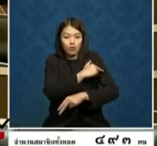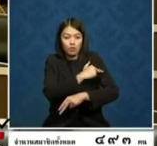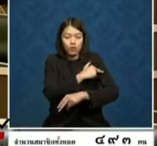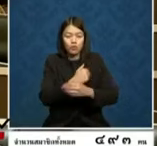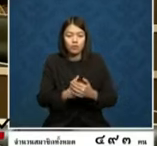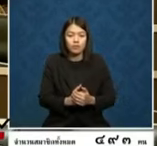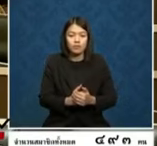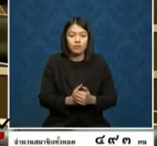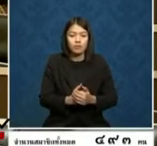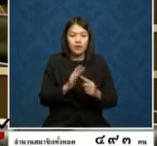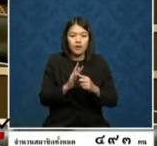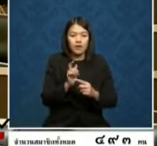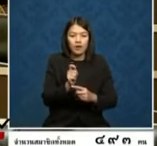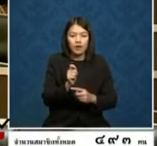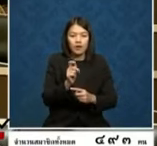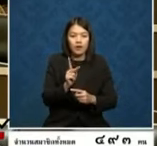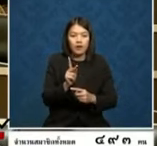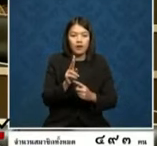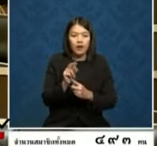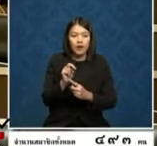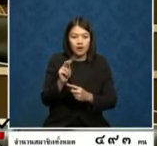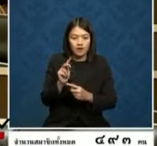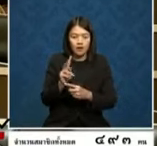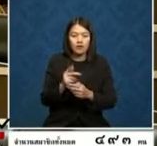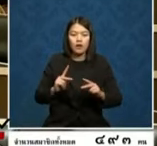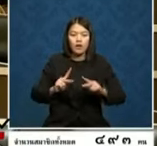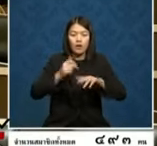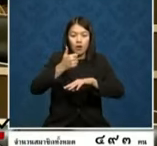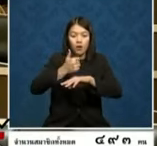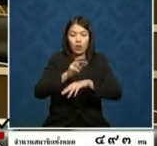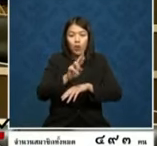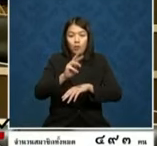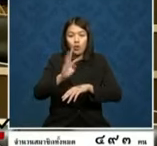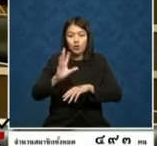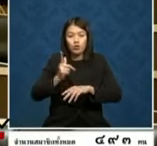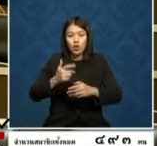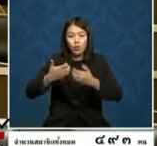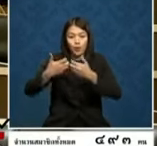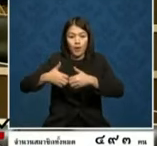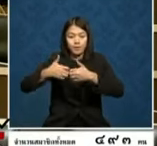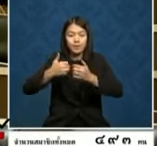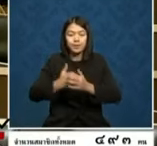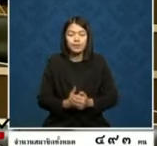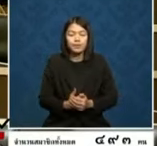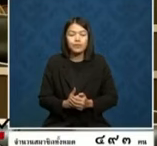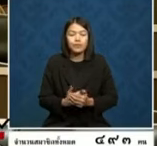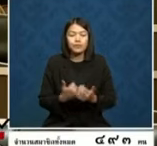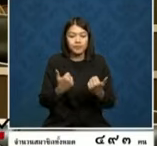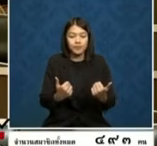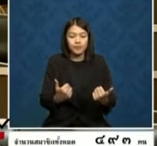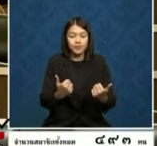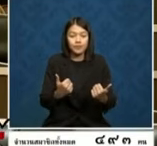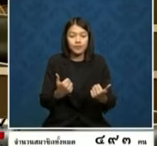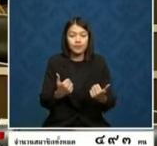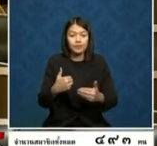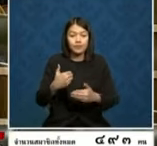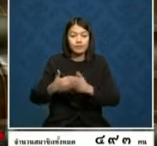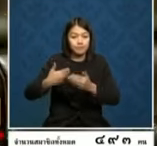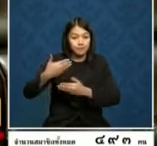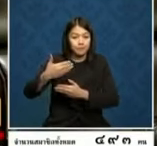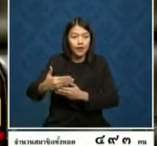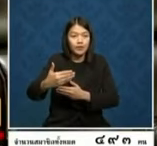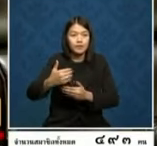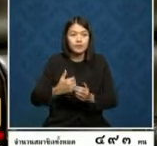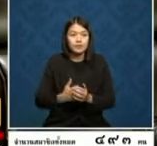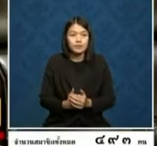นายเอกนัยพันเป็นรัฐมนตรีว่าการกระทรวงอุตสาหกรรมทั้งนี้ตั้งแต่บัดนี้เป็น